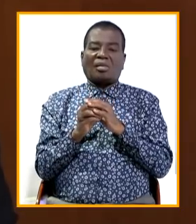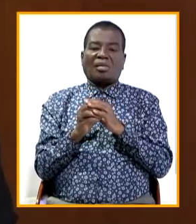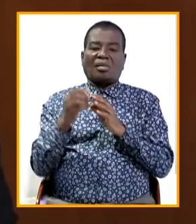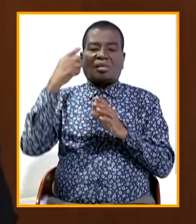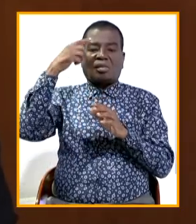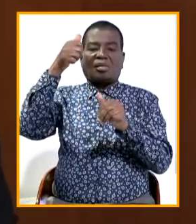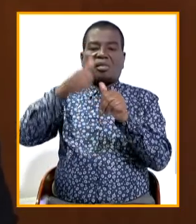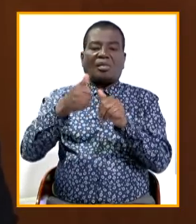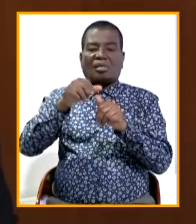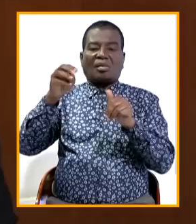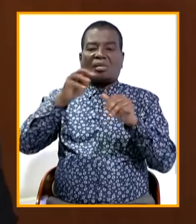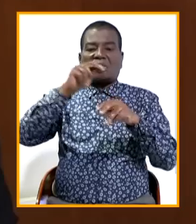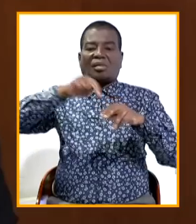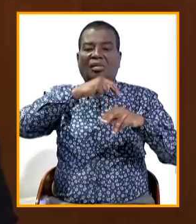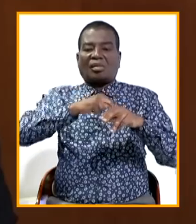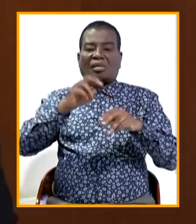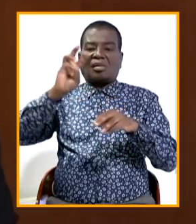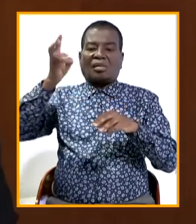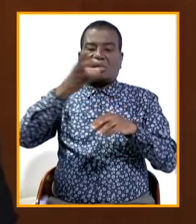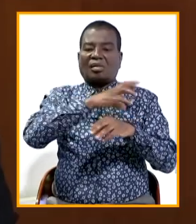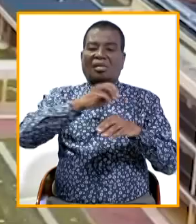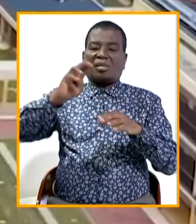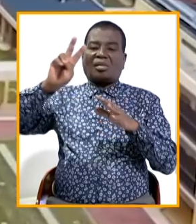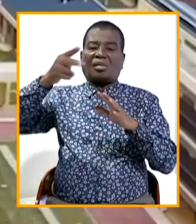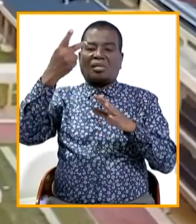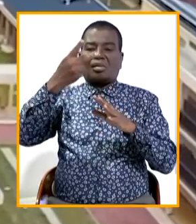Pour chaque niveau, 6e et seconde,